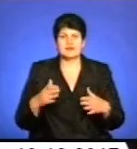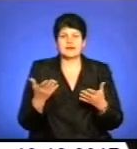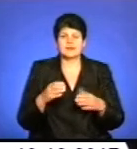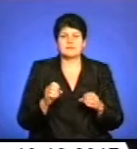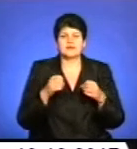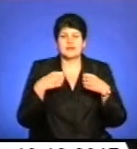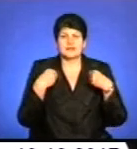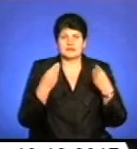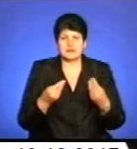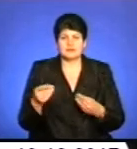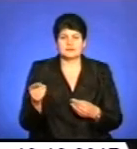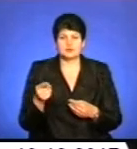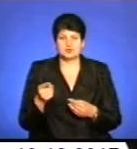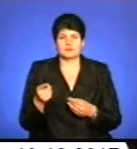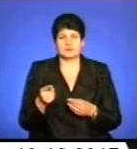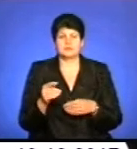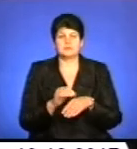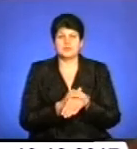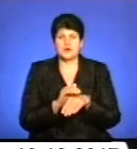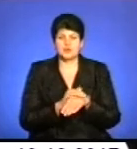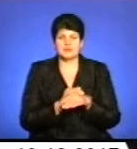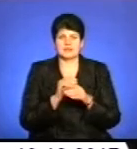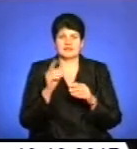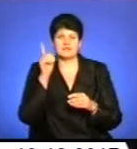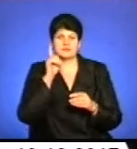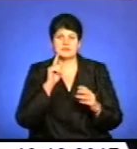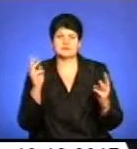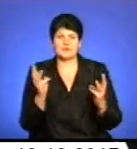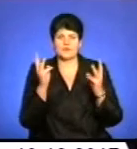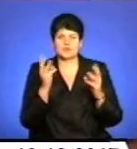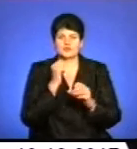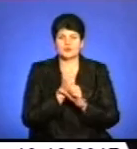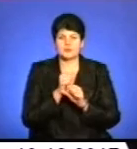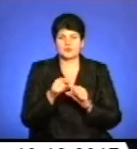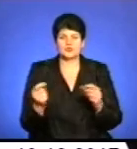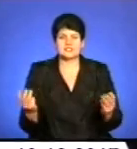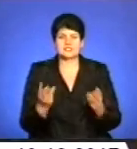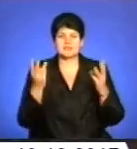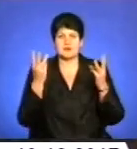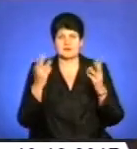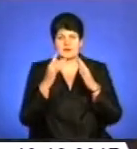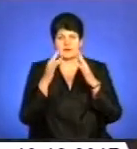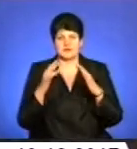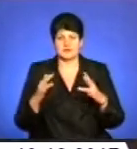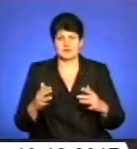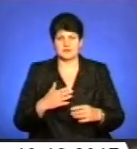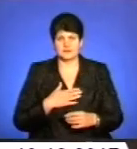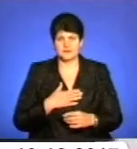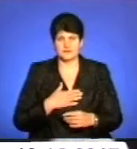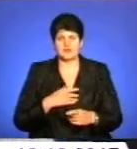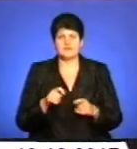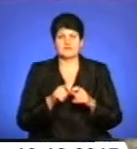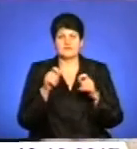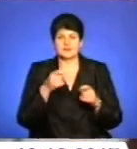Тернополя благодатний Вифлеємський вогонь, від якого ми всі разом тут символічно зробили запалення вогнів нашої ялинки. Відкрили на Миколая і